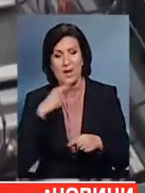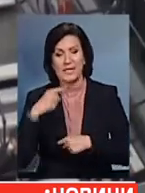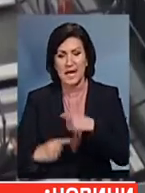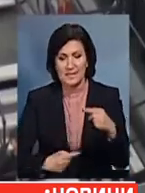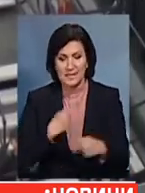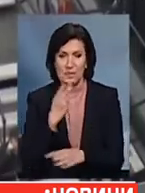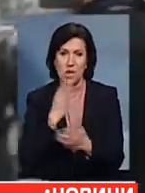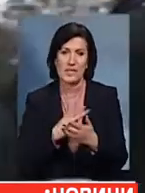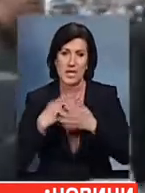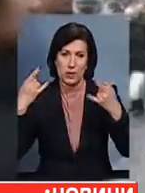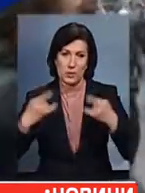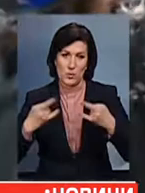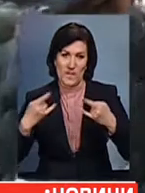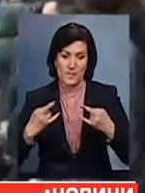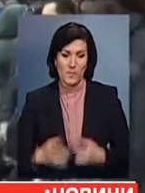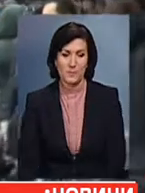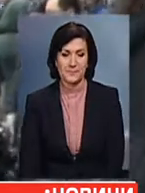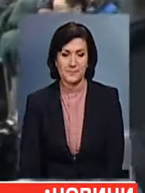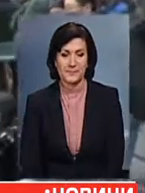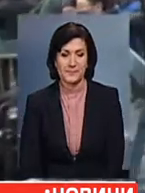традиційно транслюватимуть наживо.